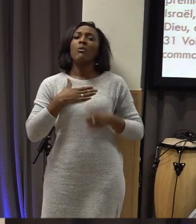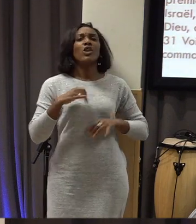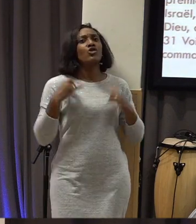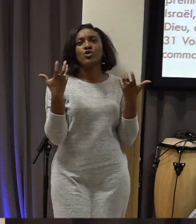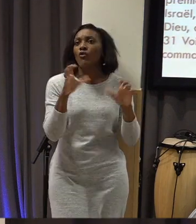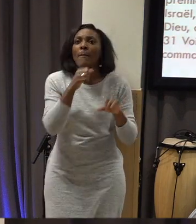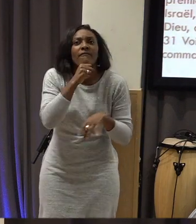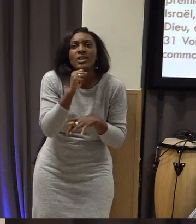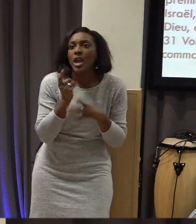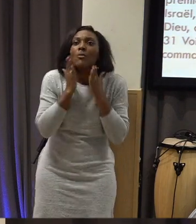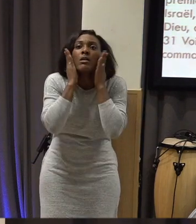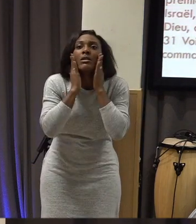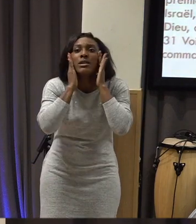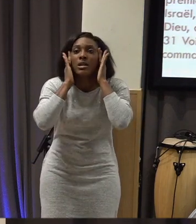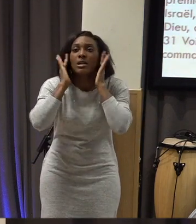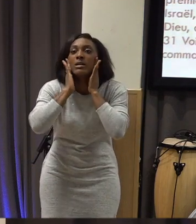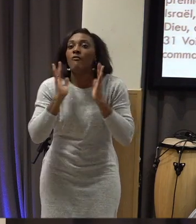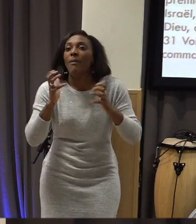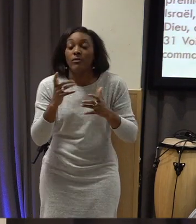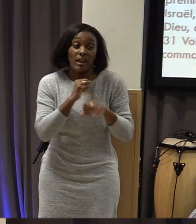idole pour toi?